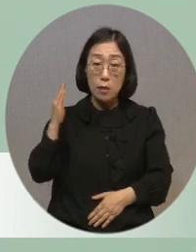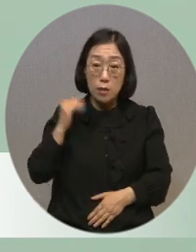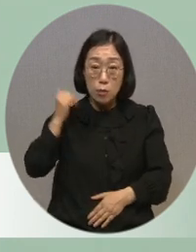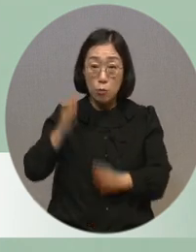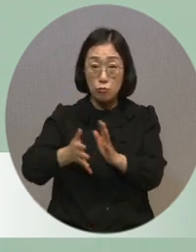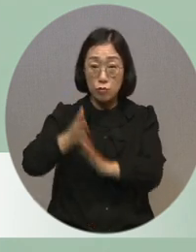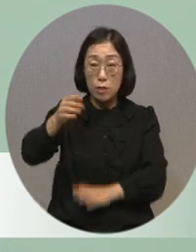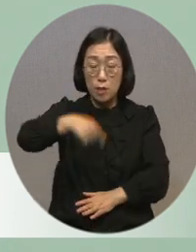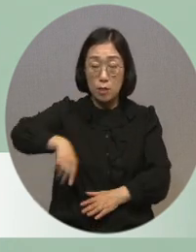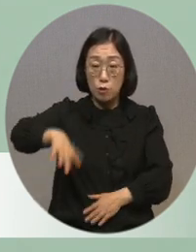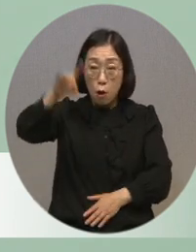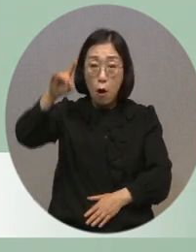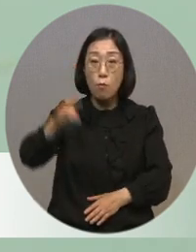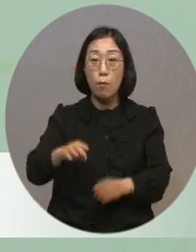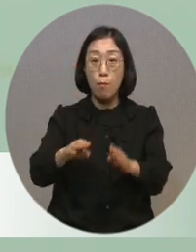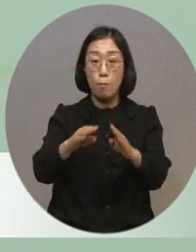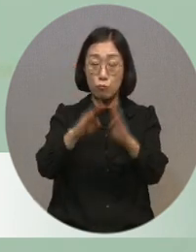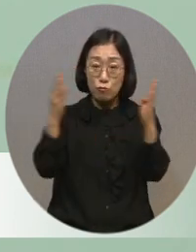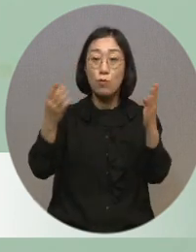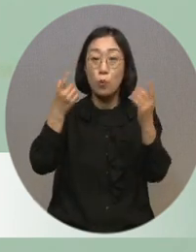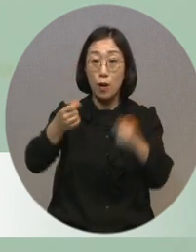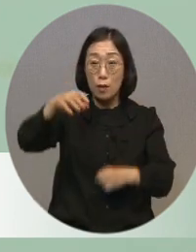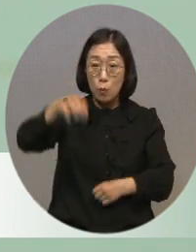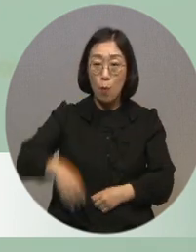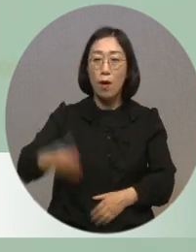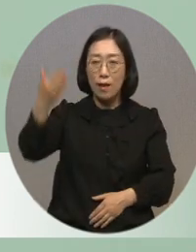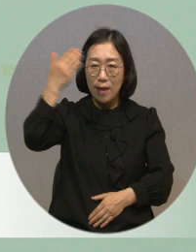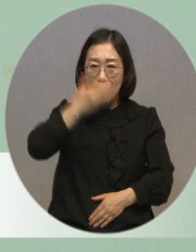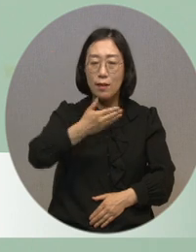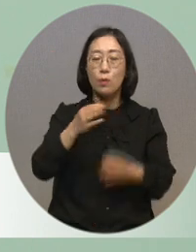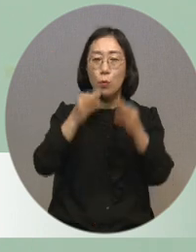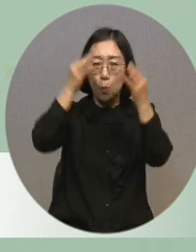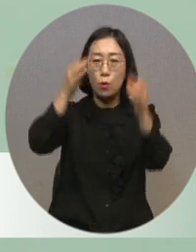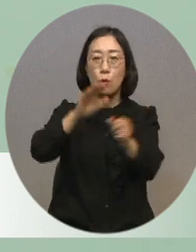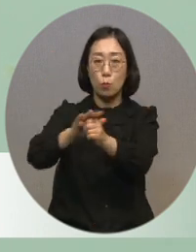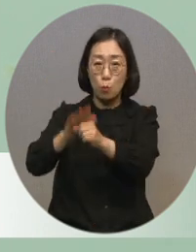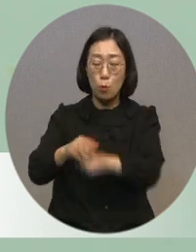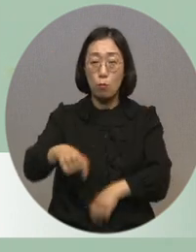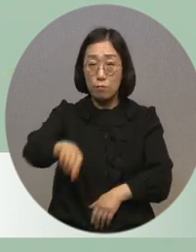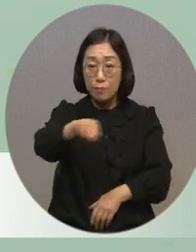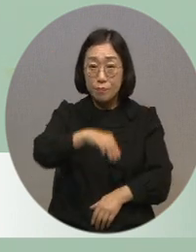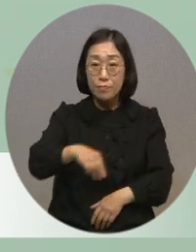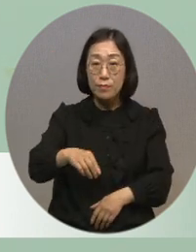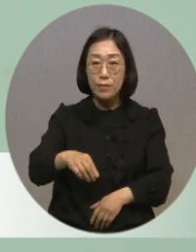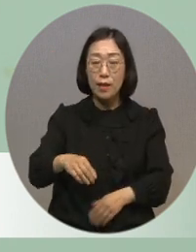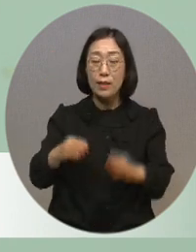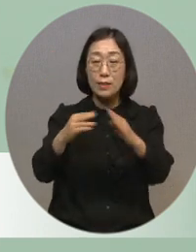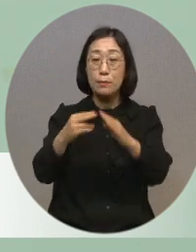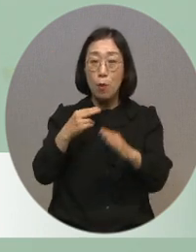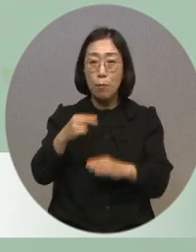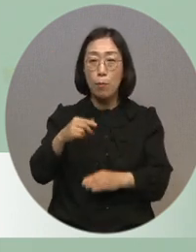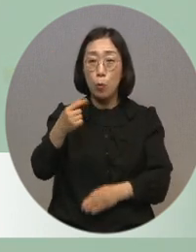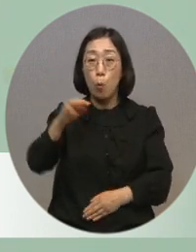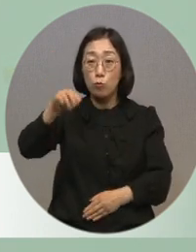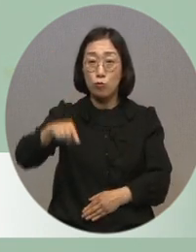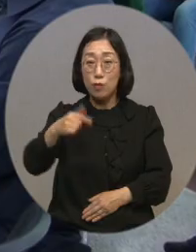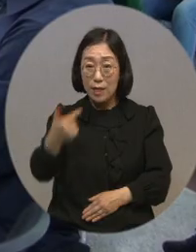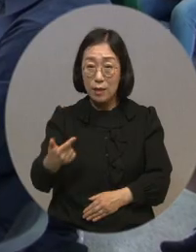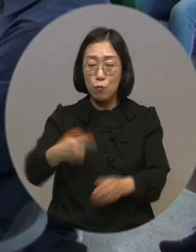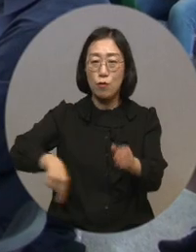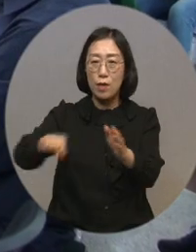편리한 의정부역을 만들어 가겠습니다. 노숙인 분들의 행복한 삶을 위해 지역사회와 함께